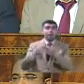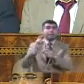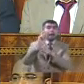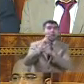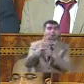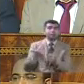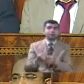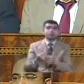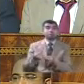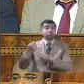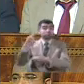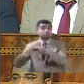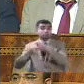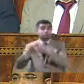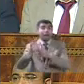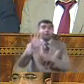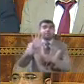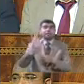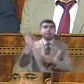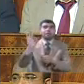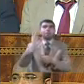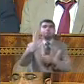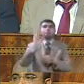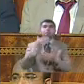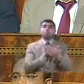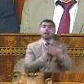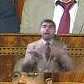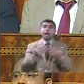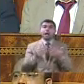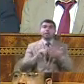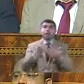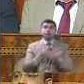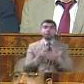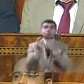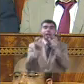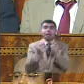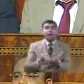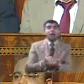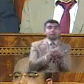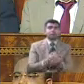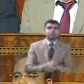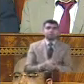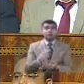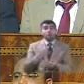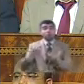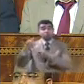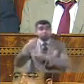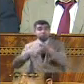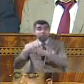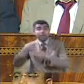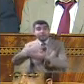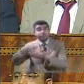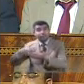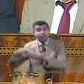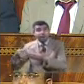بينما الاستثمار هو 50 مليار ديال الدين. بمعنى خدمة الدين كيف ما قال الأخ من الاستقلال هي أكبر من الميزانية ديال الاستثمار.